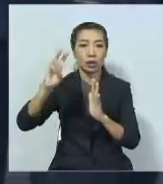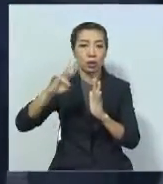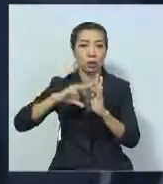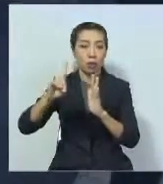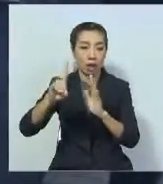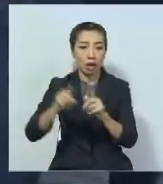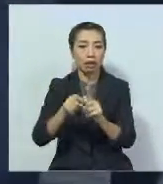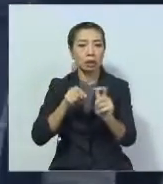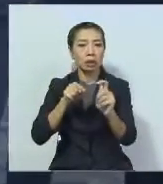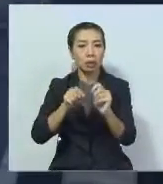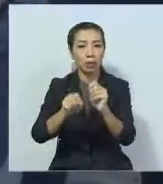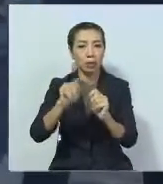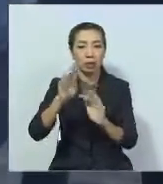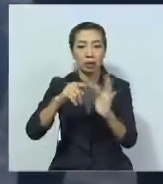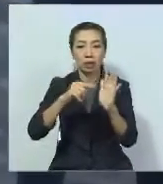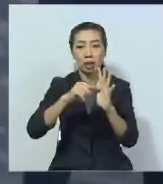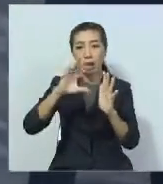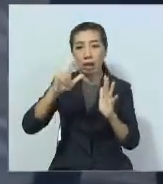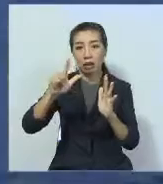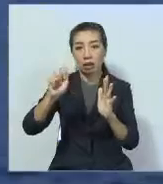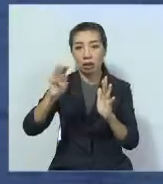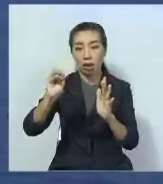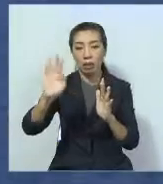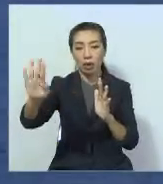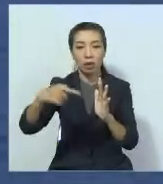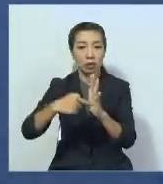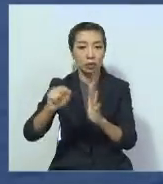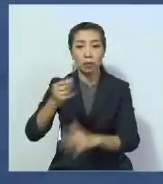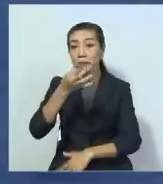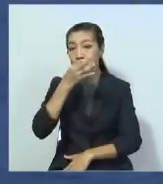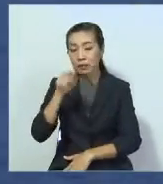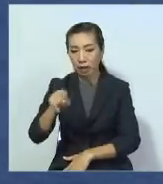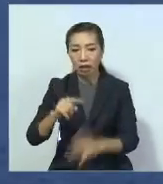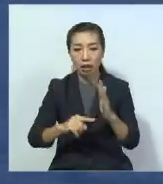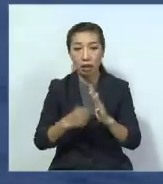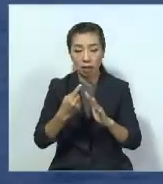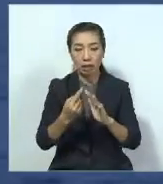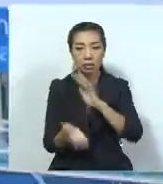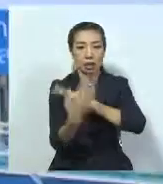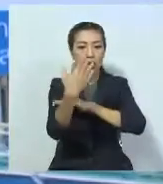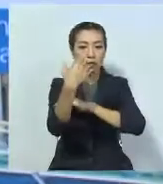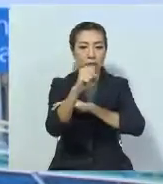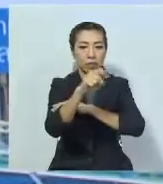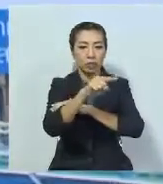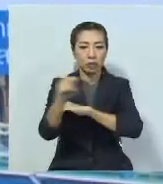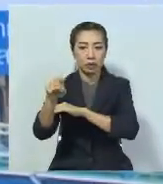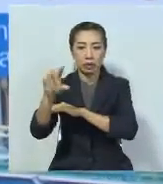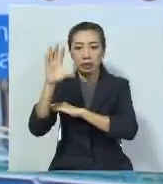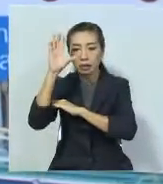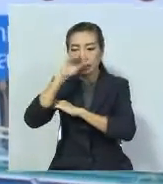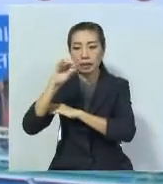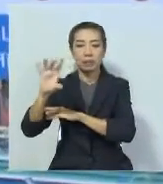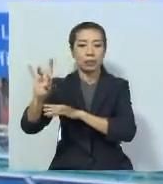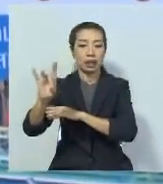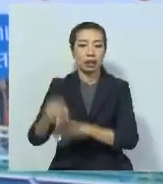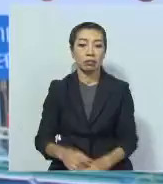องลมนะครับตำบลท่าฉลอมอำเภอเมืองจังหวัดสมุทรสาครก็จะจัดกันนะครับตั้งแต่เวลา10นาฬิกาถึง20นาฬิก